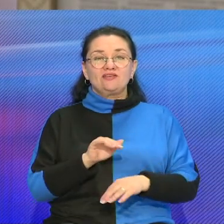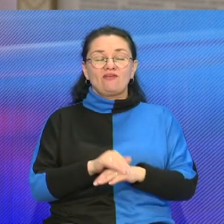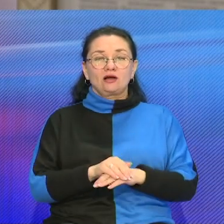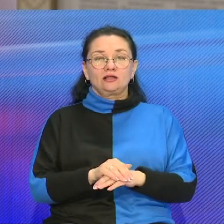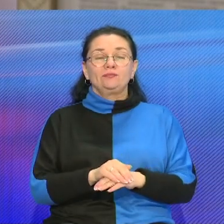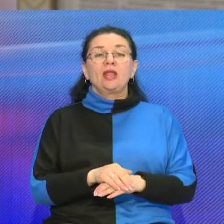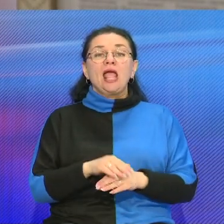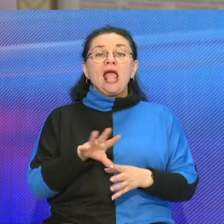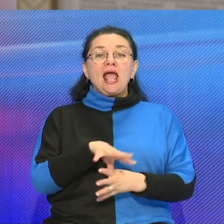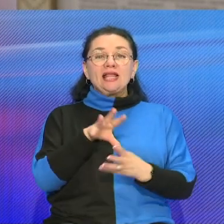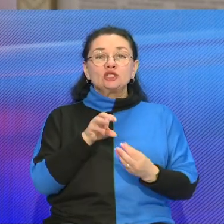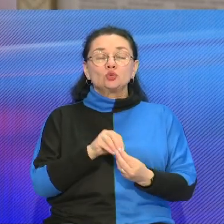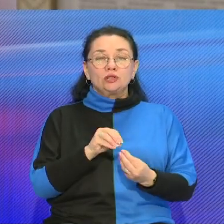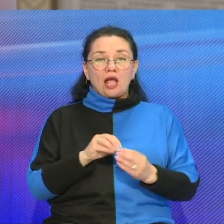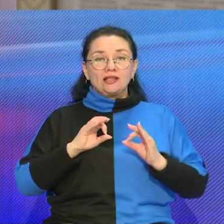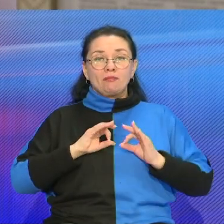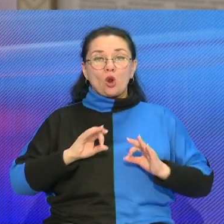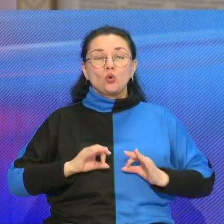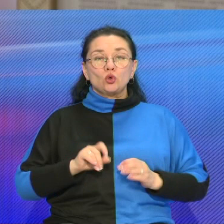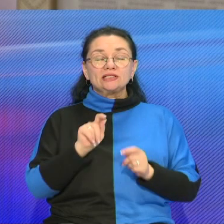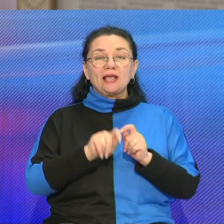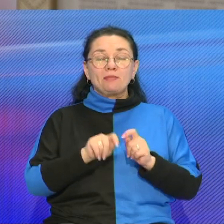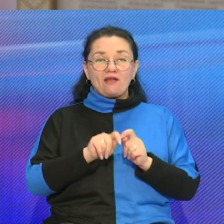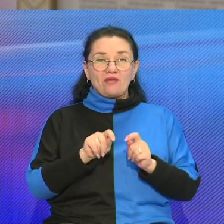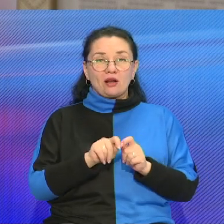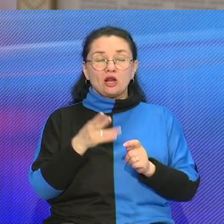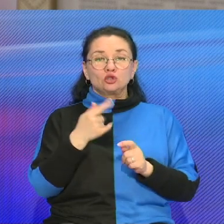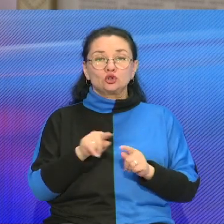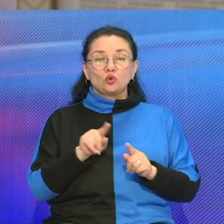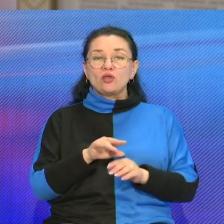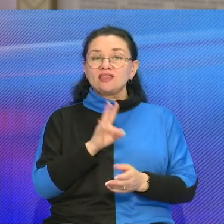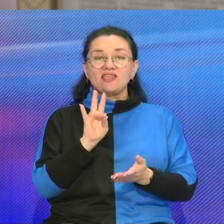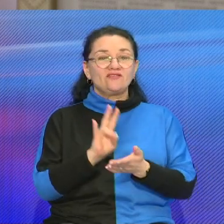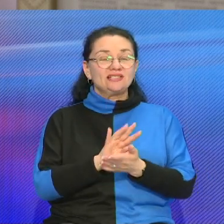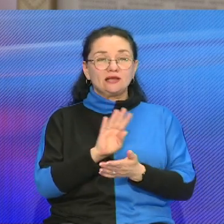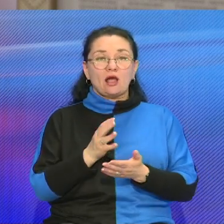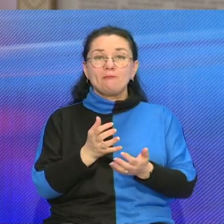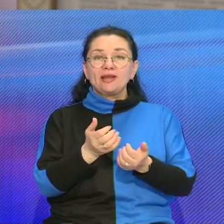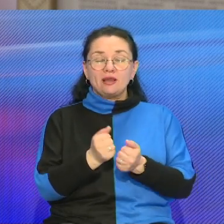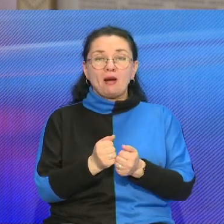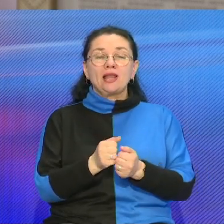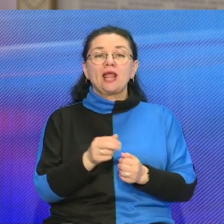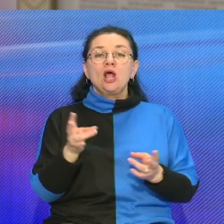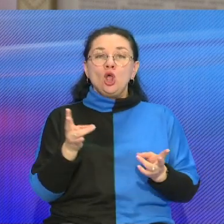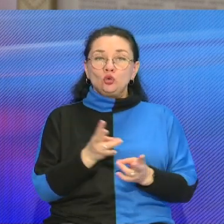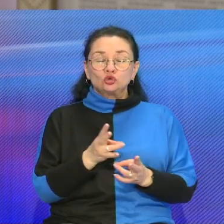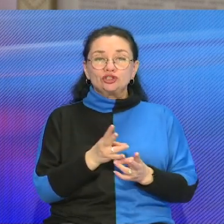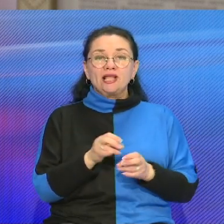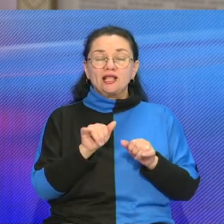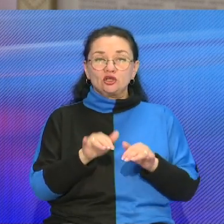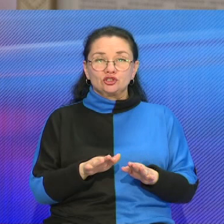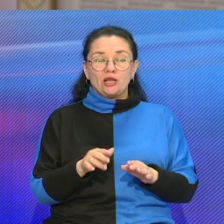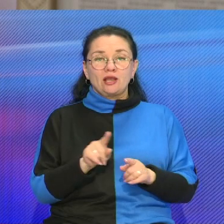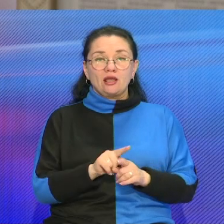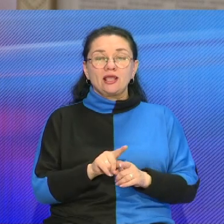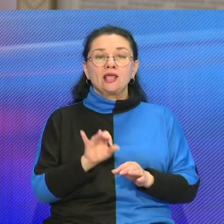Результаты прокурорских проверок свидетельствуют о том, что полномоченные субъекты не всегда принимали меры к всесторонней оценке положения детей в